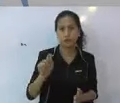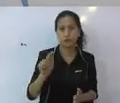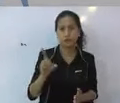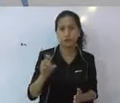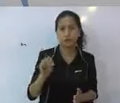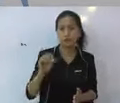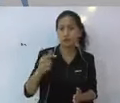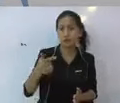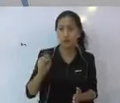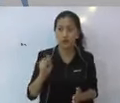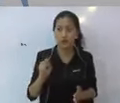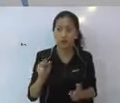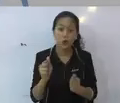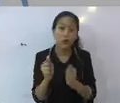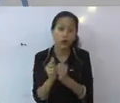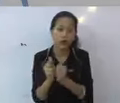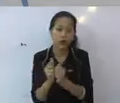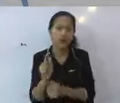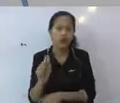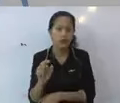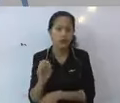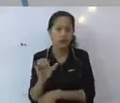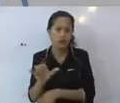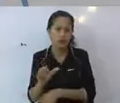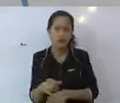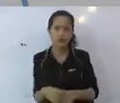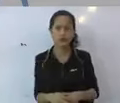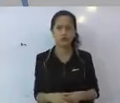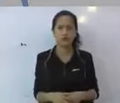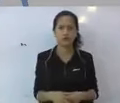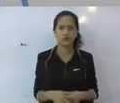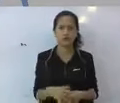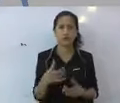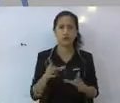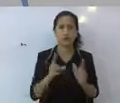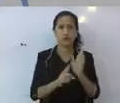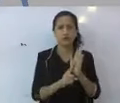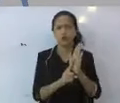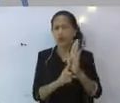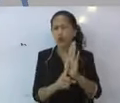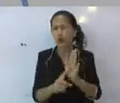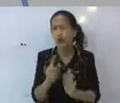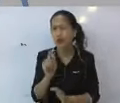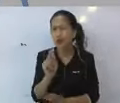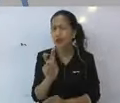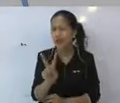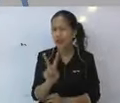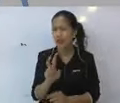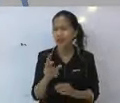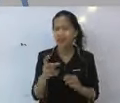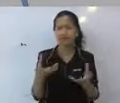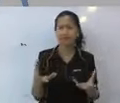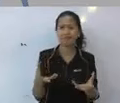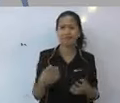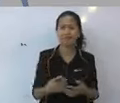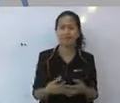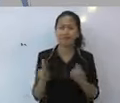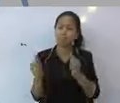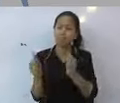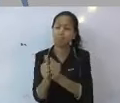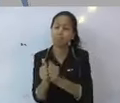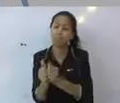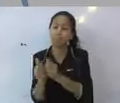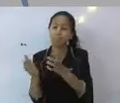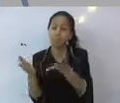Oo. Oo, di ba? Yan yung mga ano nila. Tapos, ikaw commercial pa sa TV. Ayan, di ba? May kasamang ganitong